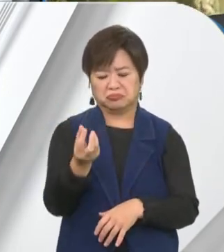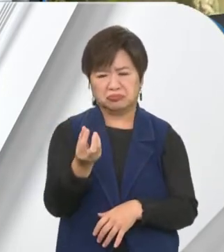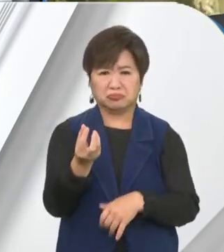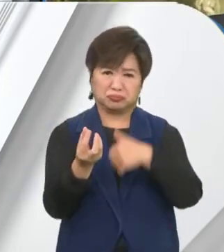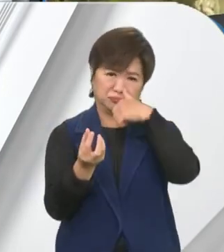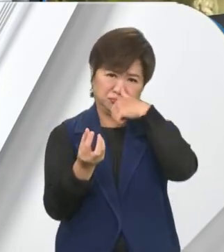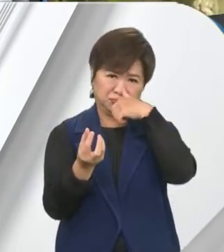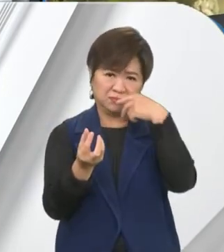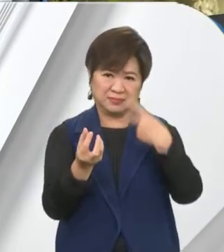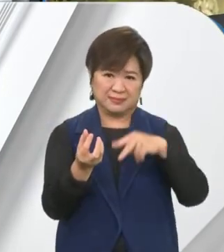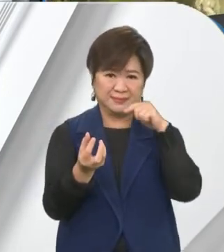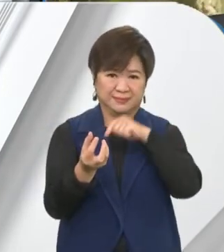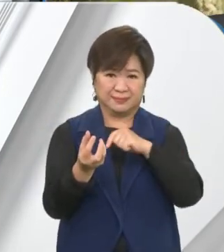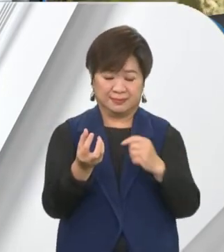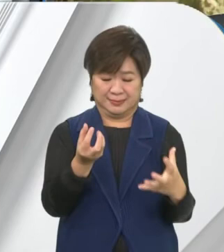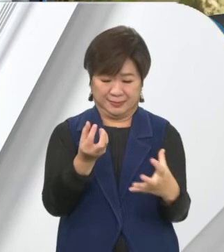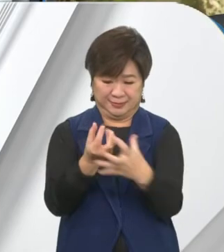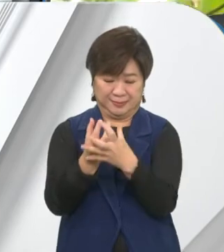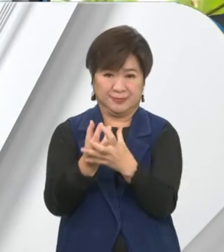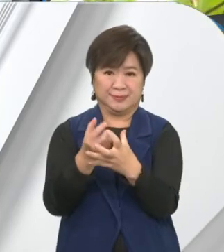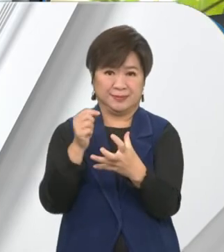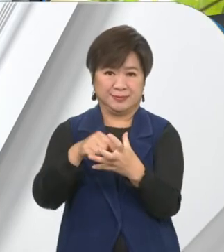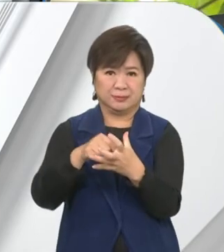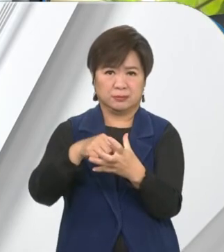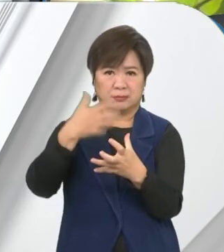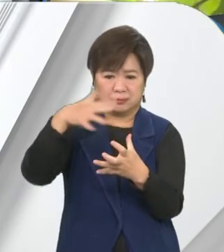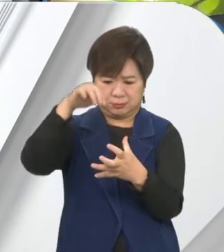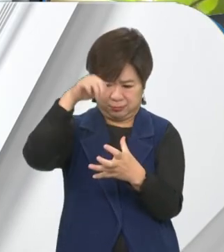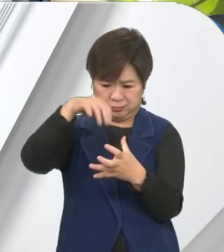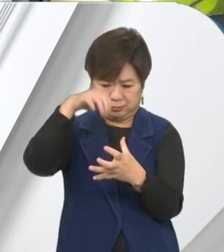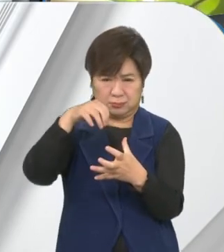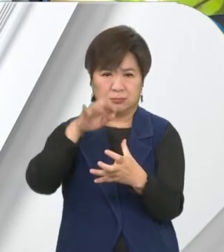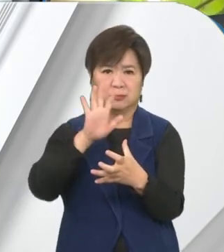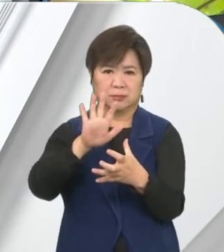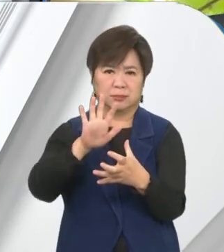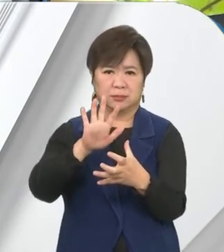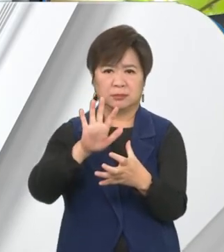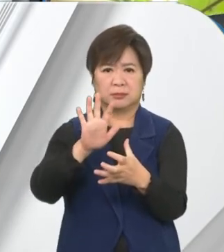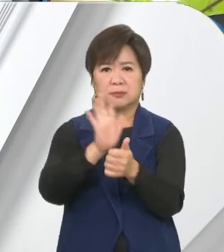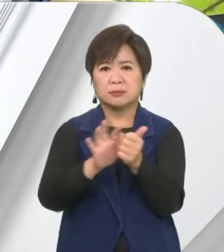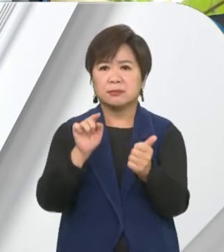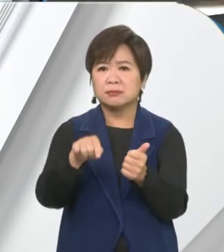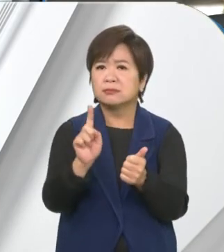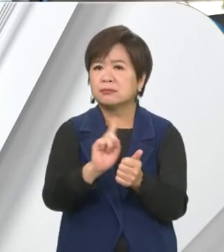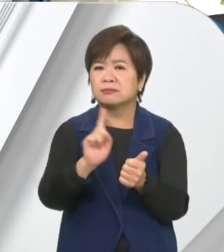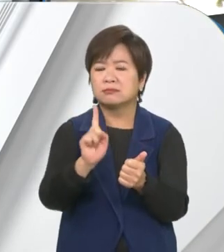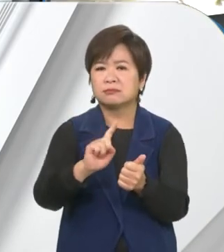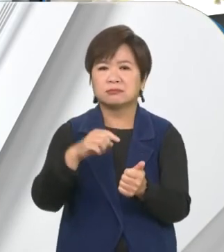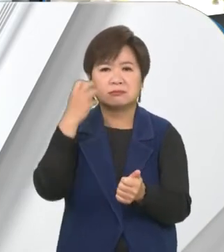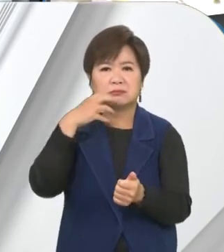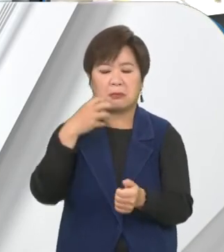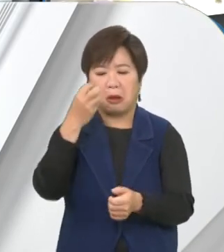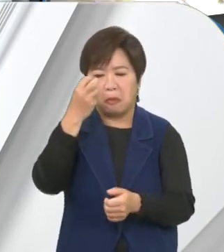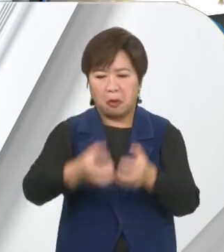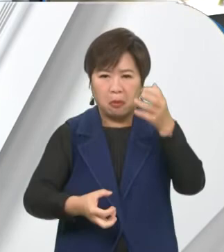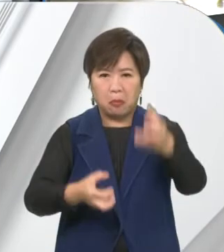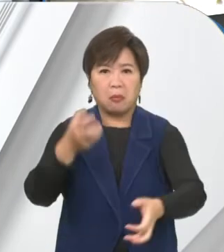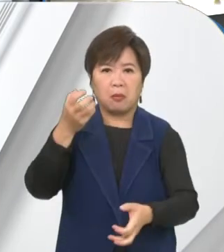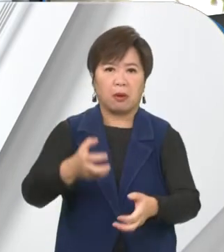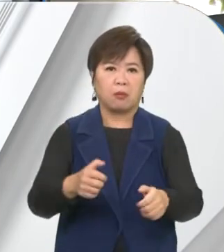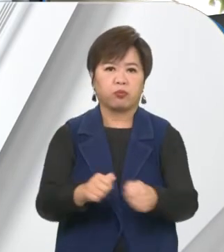家，还发生嘞，该而台水利的土地都热都系水，结果落过的状况当严